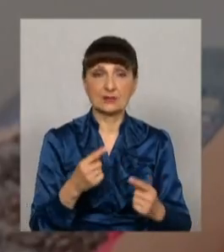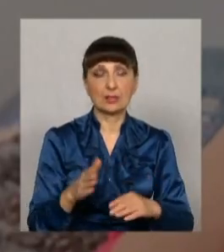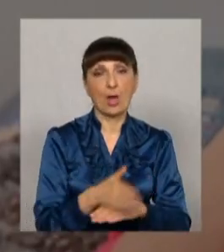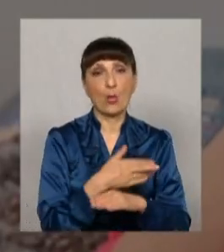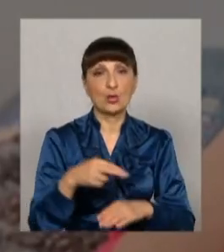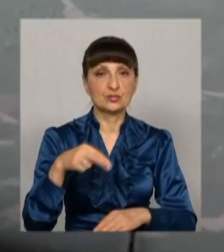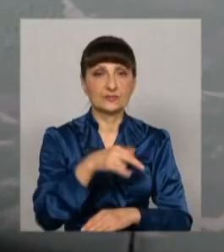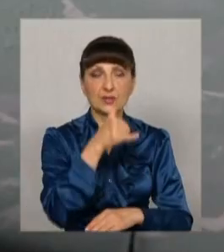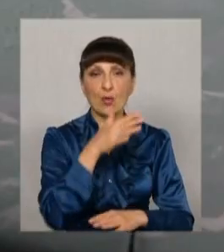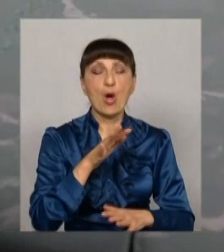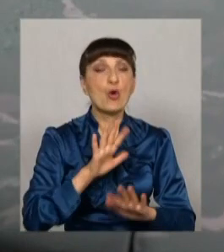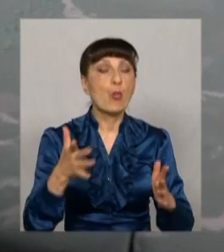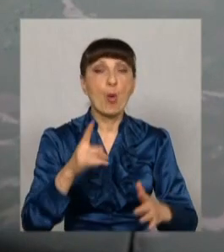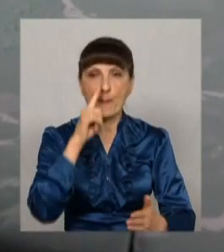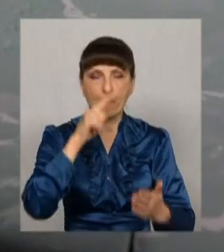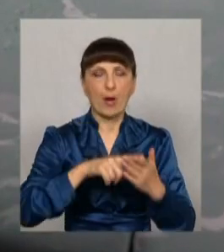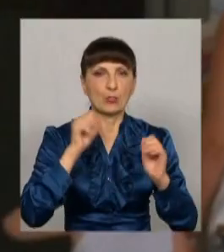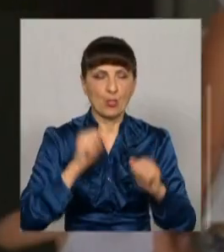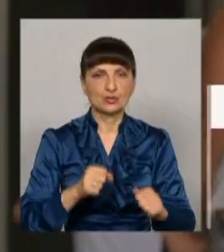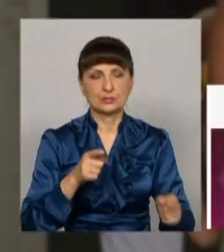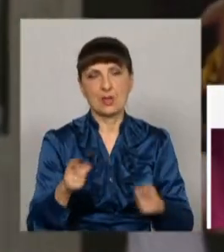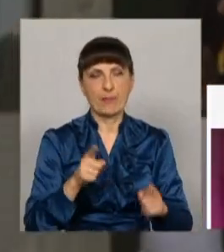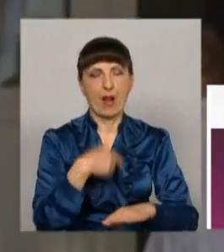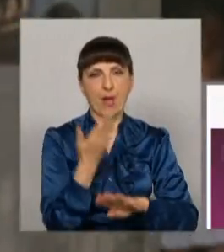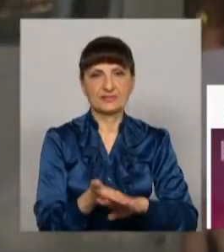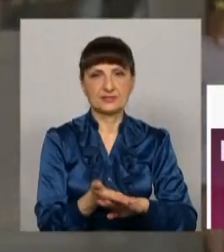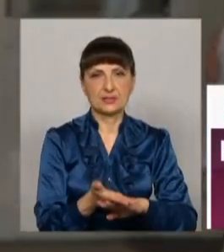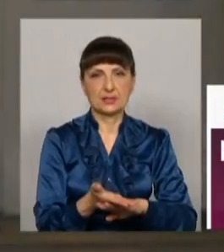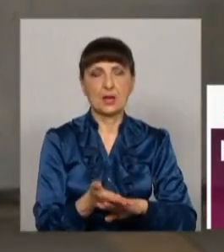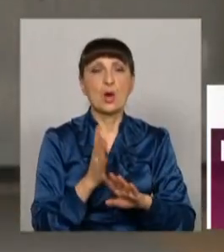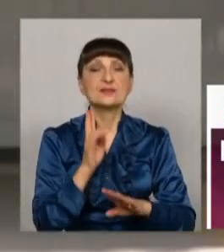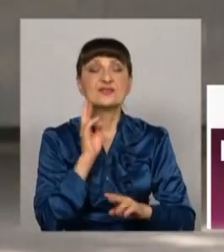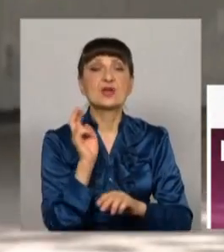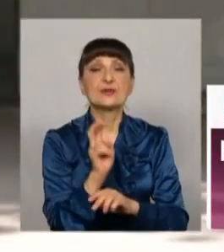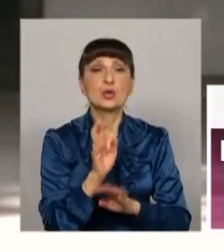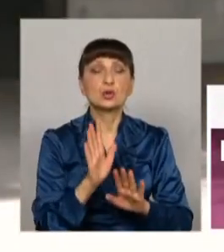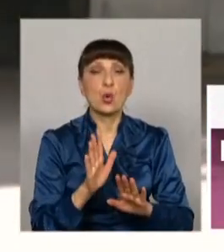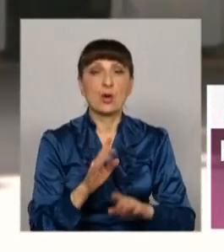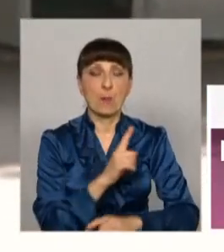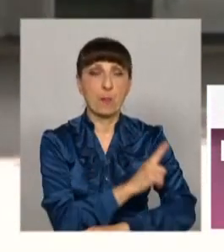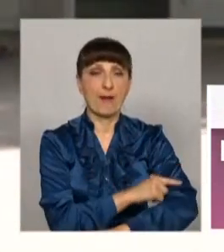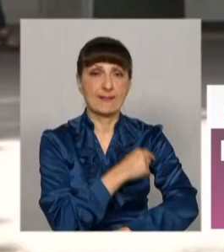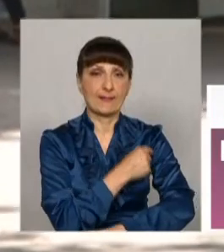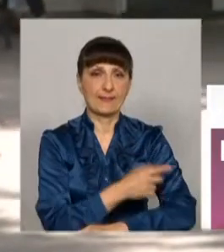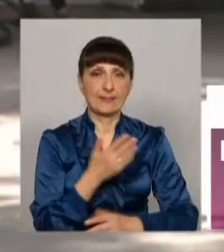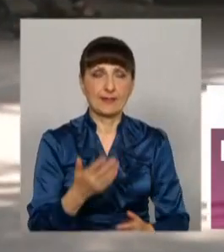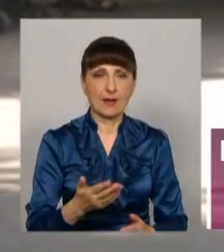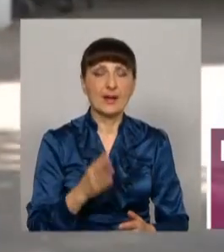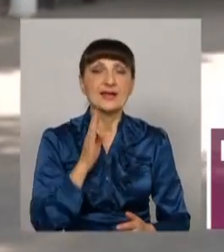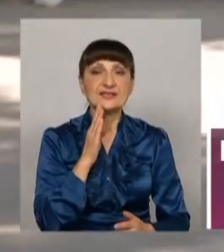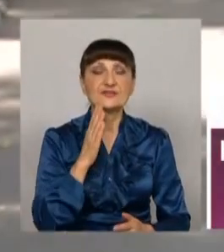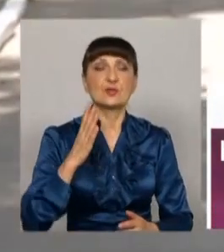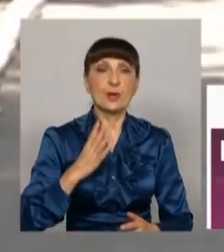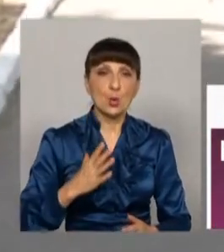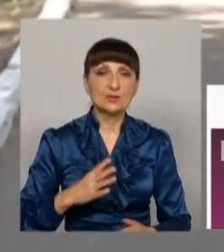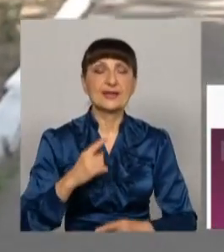в парк. Ведь в любой момент может случиться приступ. Единственное место, которое посещает Айнур, это местная поликлиника. Девушке